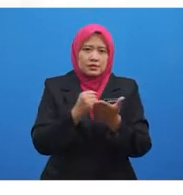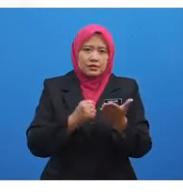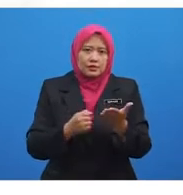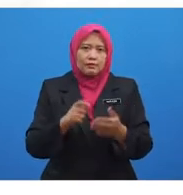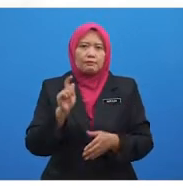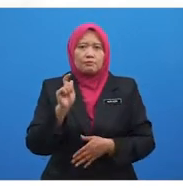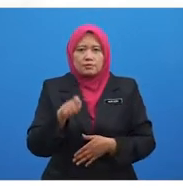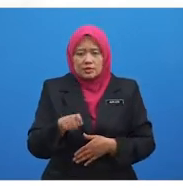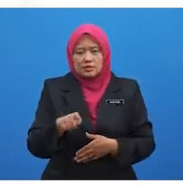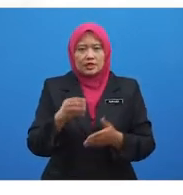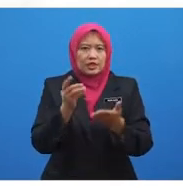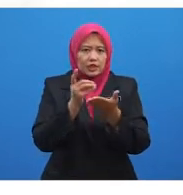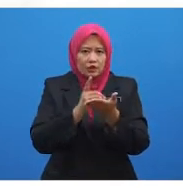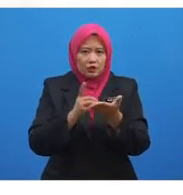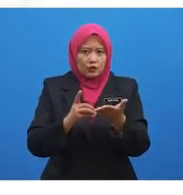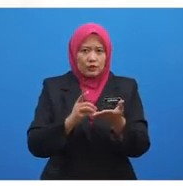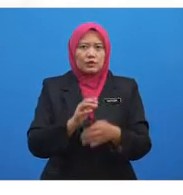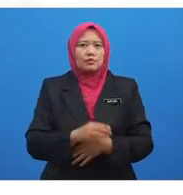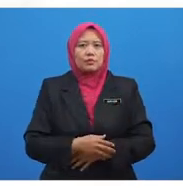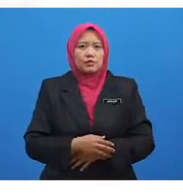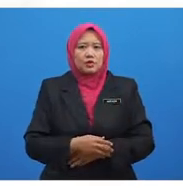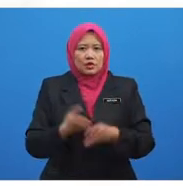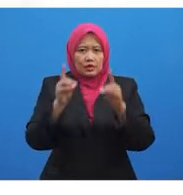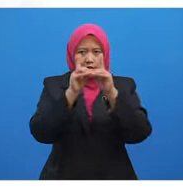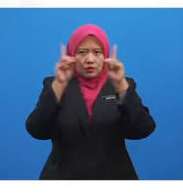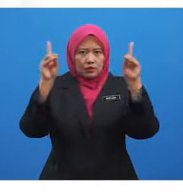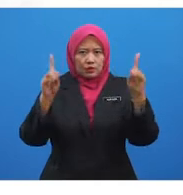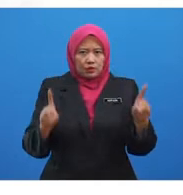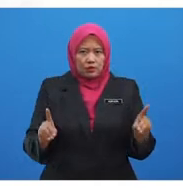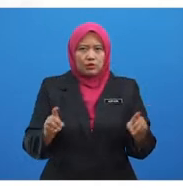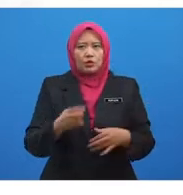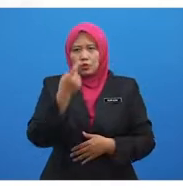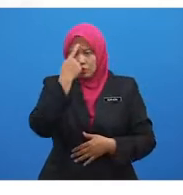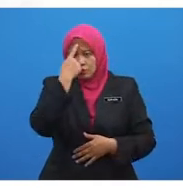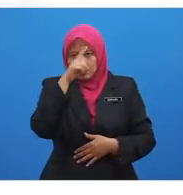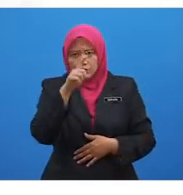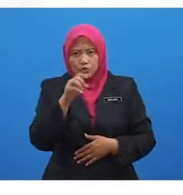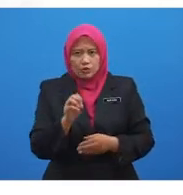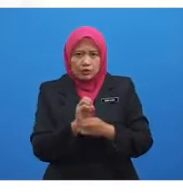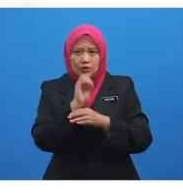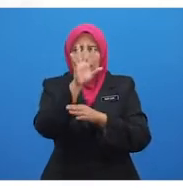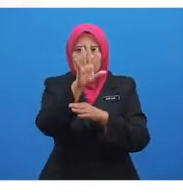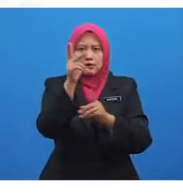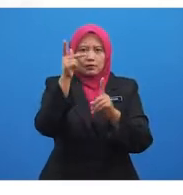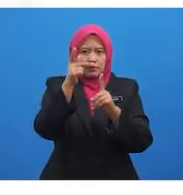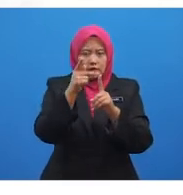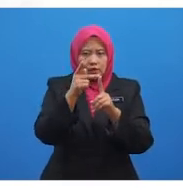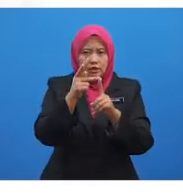didokumentasikan serta didokumentarikan untuk dibaca dan ditayangkan kepada generasi